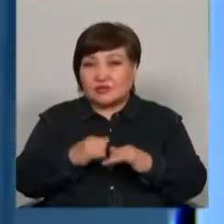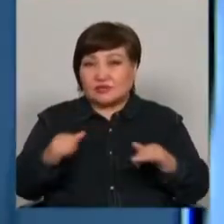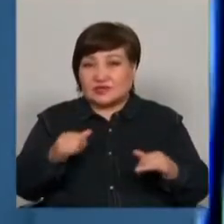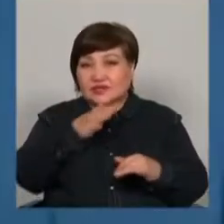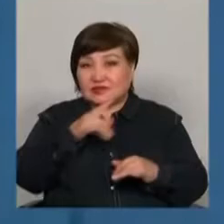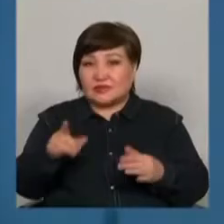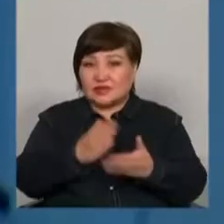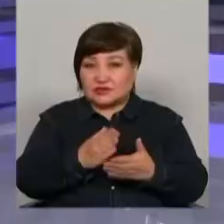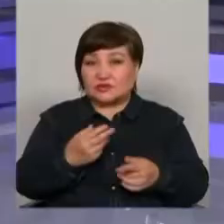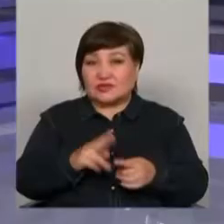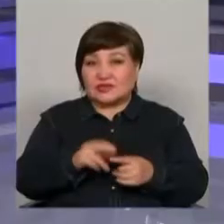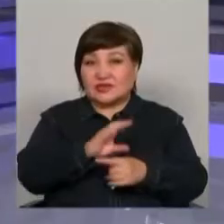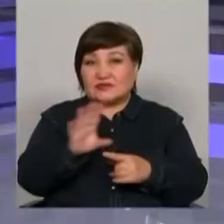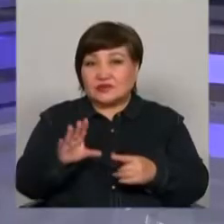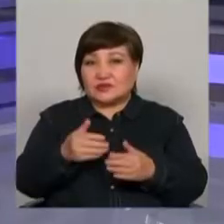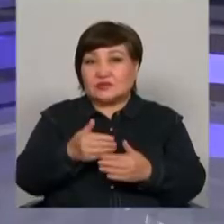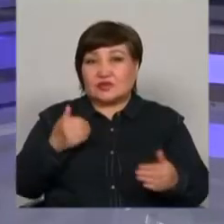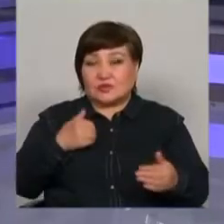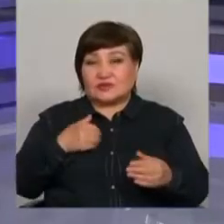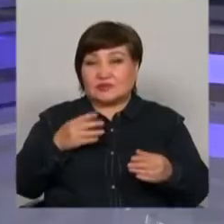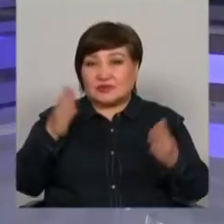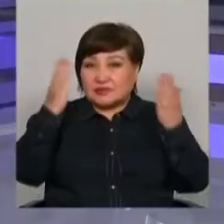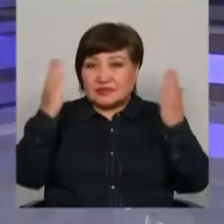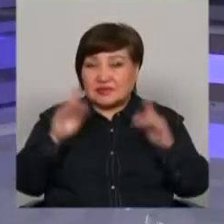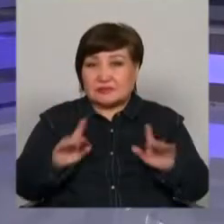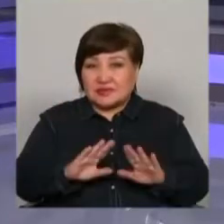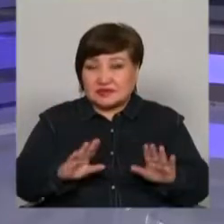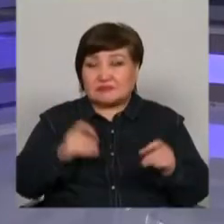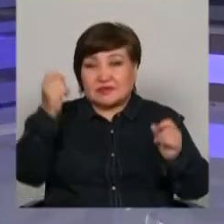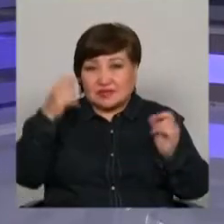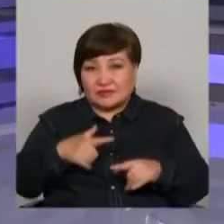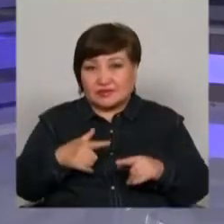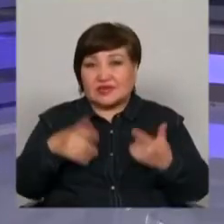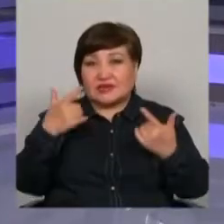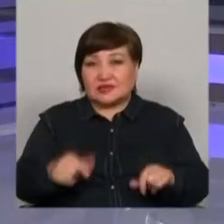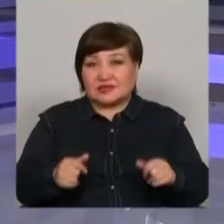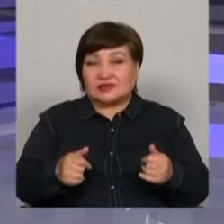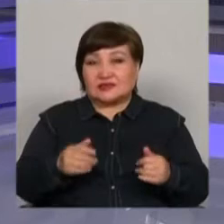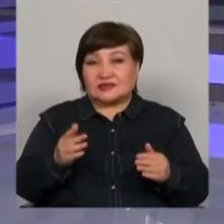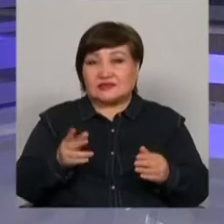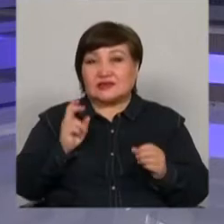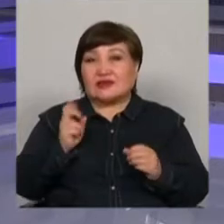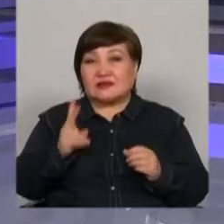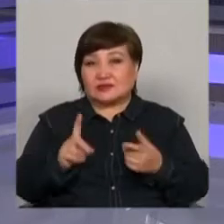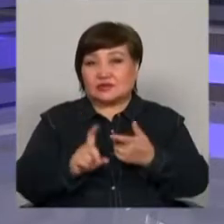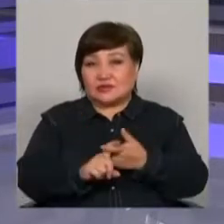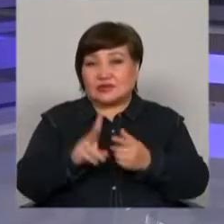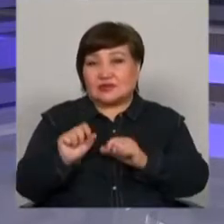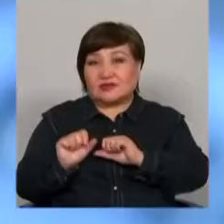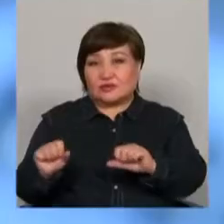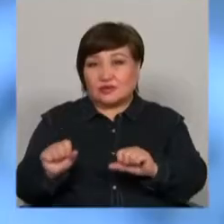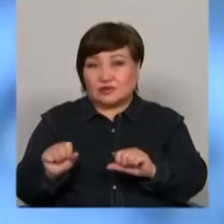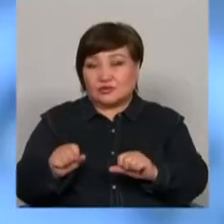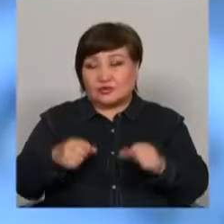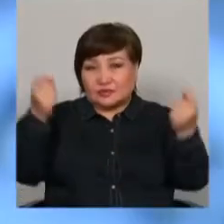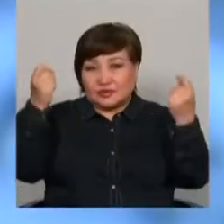коронавирусты бұрынғыдай білмейді емес, қазір білеміз, қай жерден, қалай жұғатынын, қалай қорғану керек екенін білеміз.